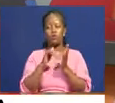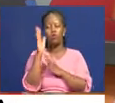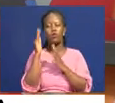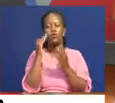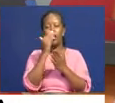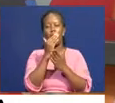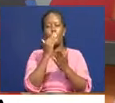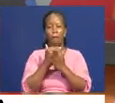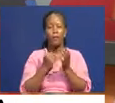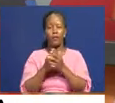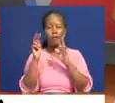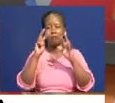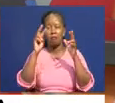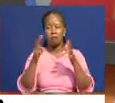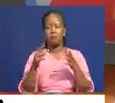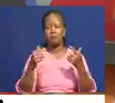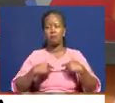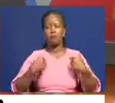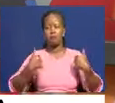yetu kuhusu Ifahamu China.